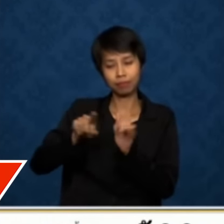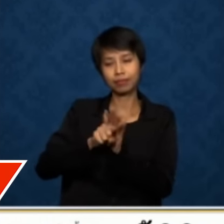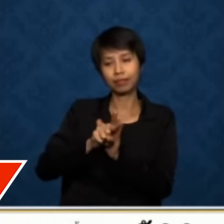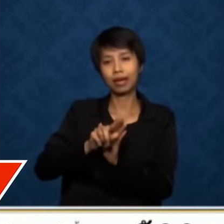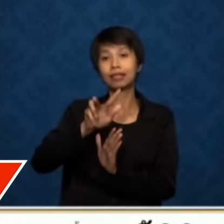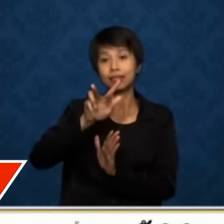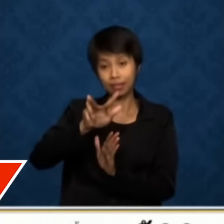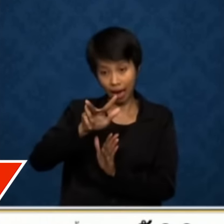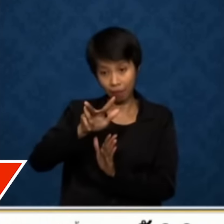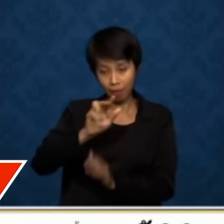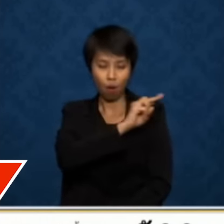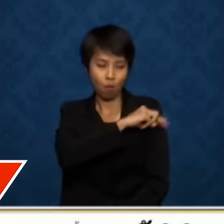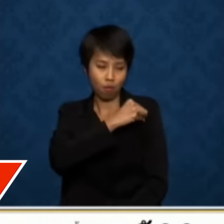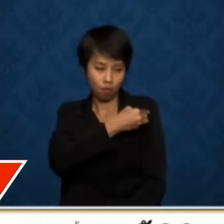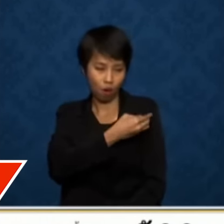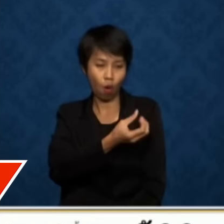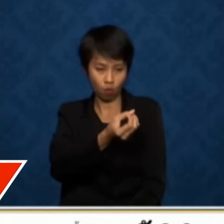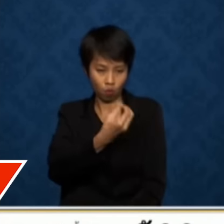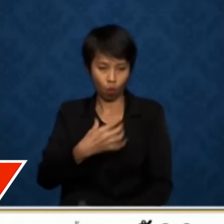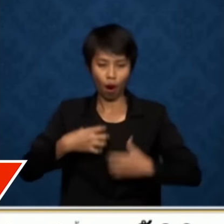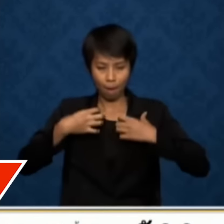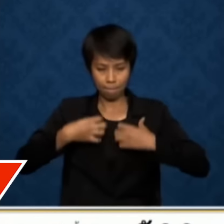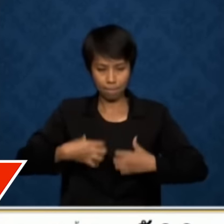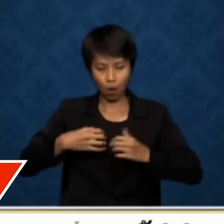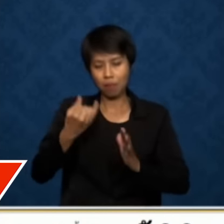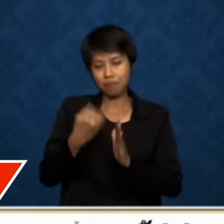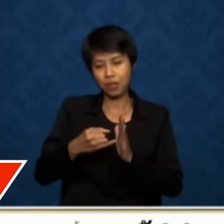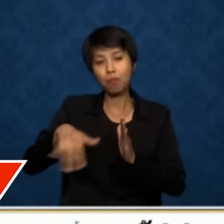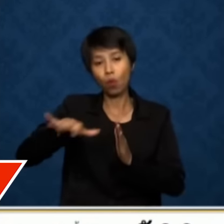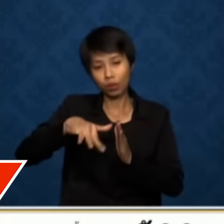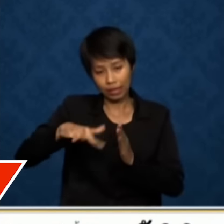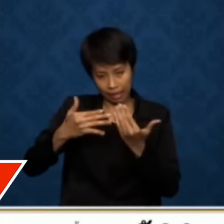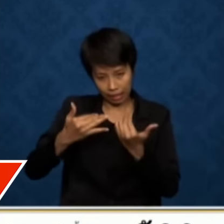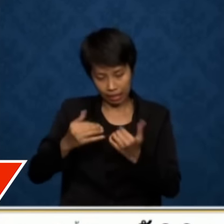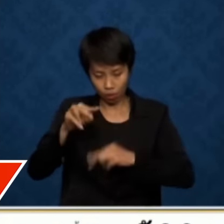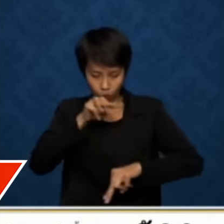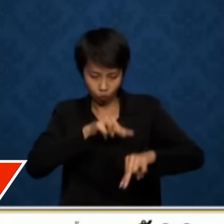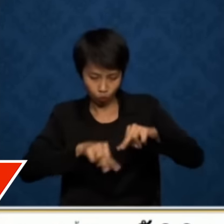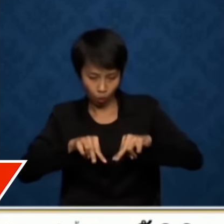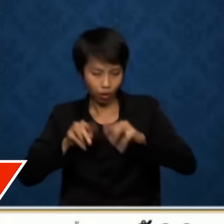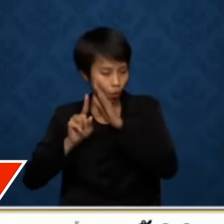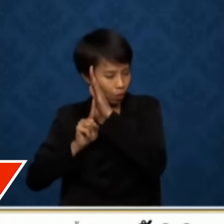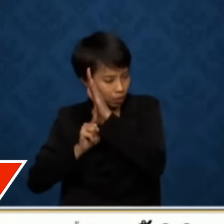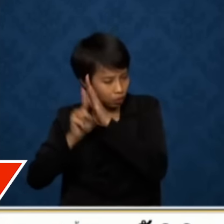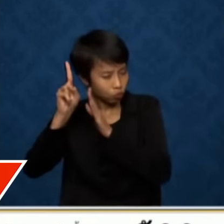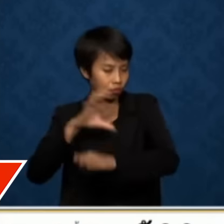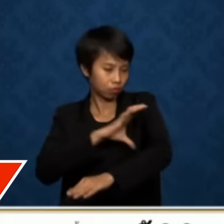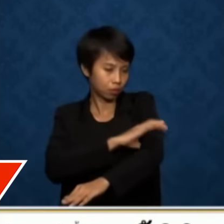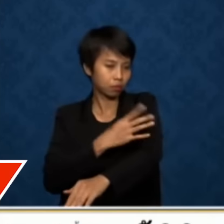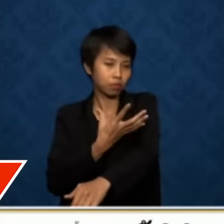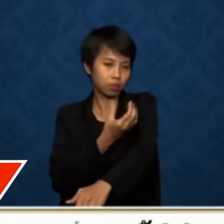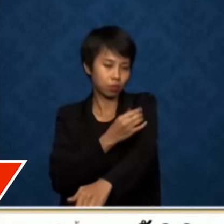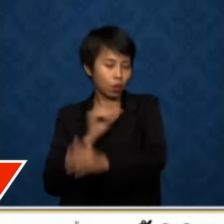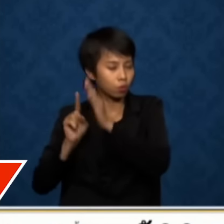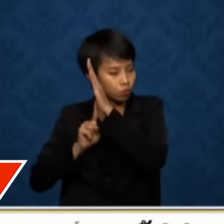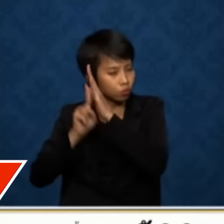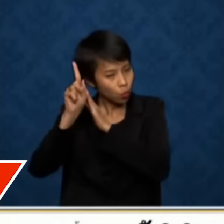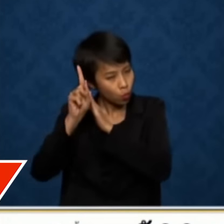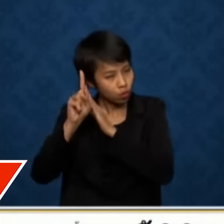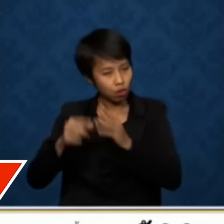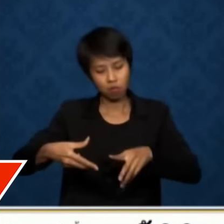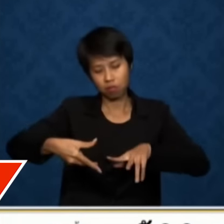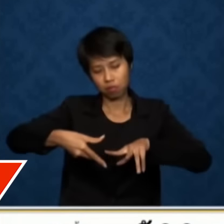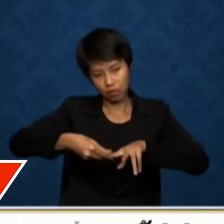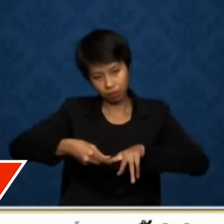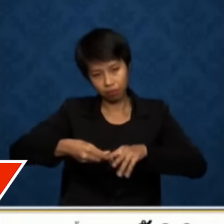การทำงานของปอดไม่ปกติตรวจร่างกายมาสัญญาณชีพครับความดันโลหิตสูงความเข้มข้นของออกซิเจนใน ที่ปลายนิ้วเนี่ยครับในโลหิตเนี่ยต่ำแต่ไม่ท